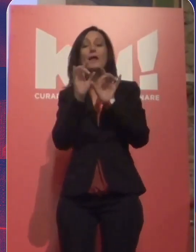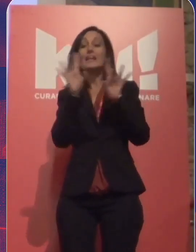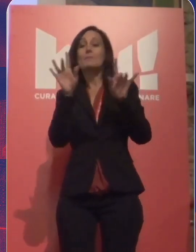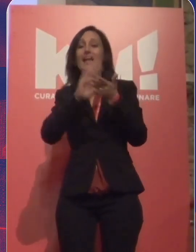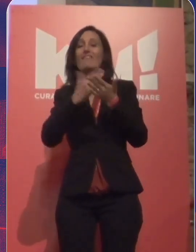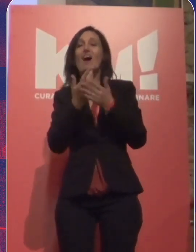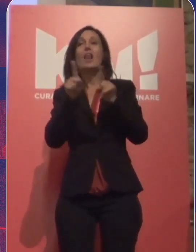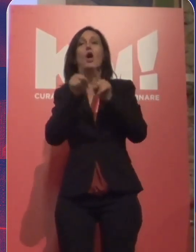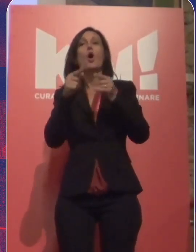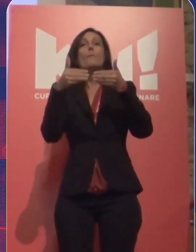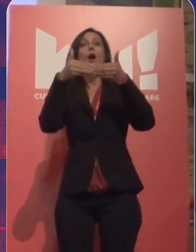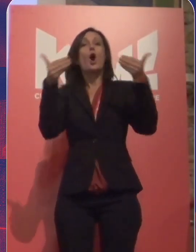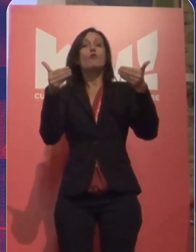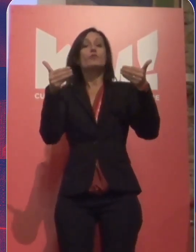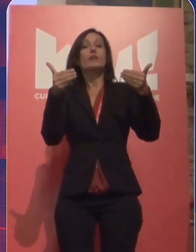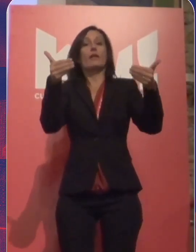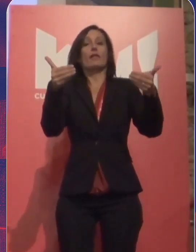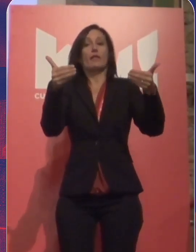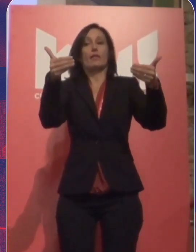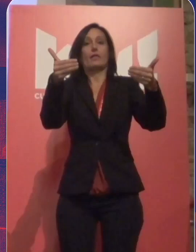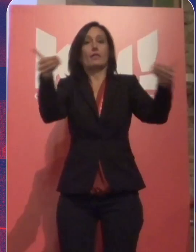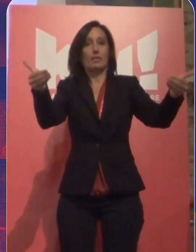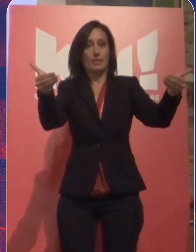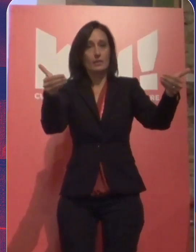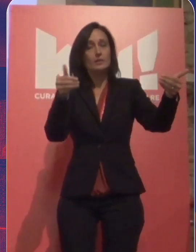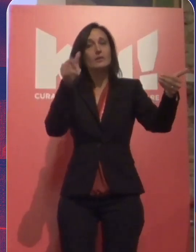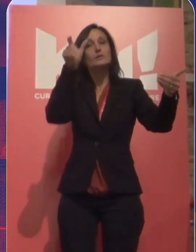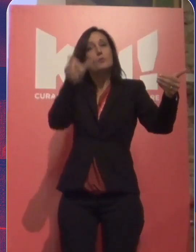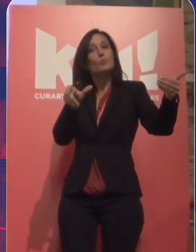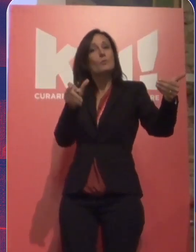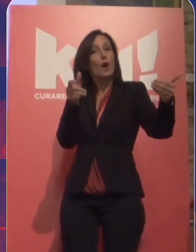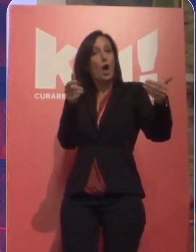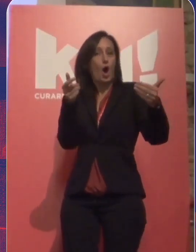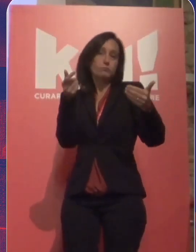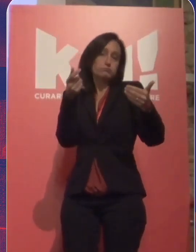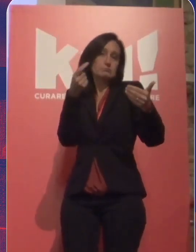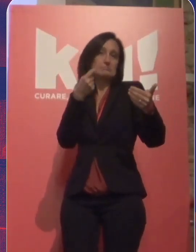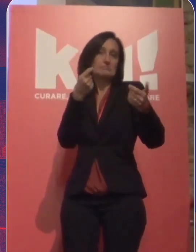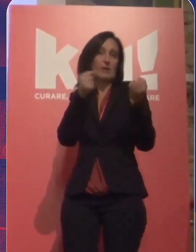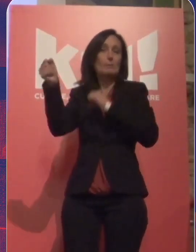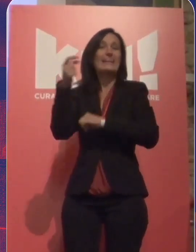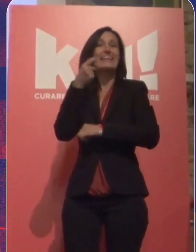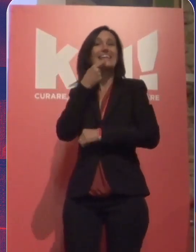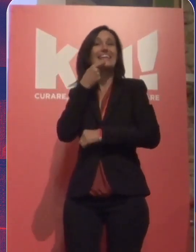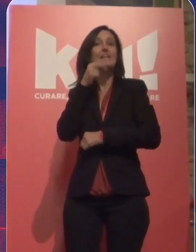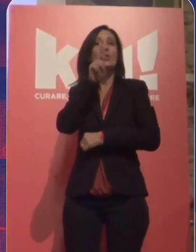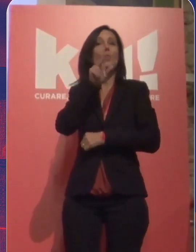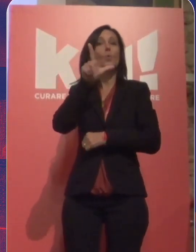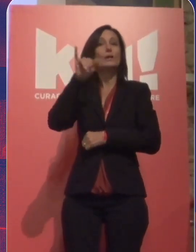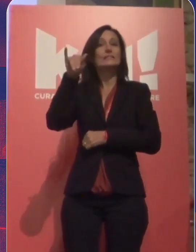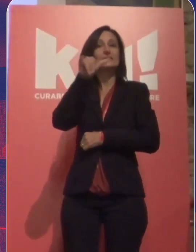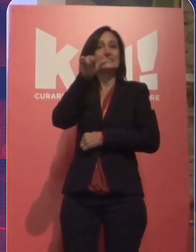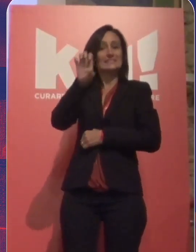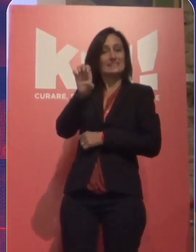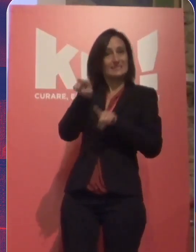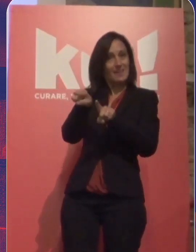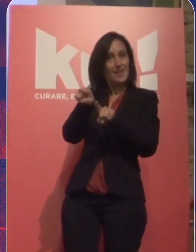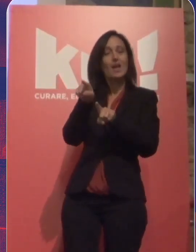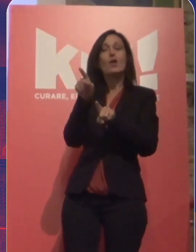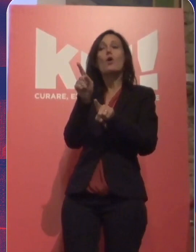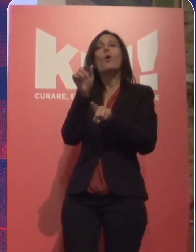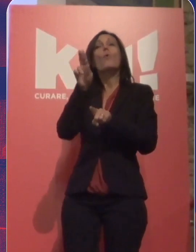figura la figura classica di ulisse no ulisse proprio la l'incarnazione dei libri nel senso